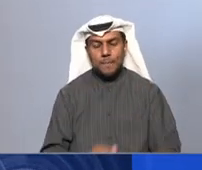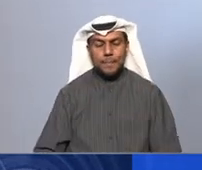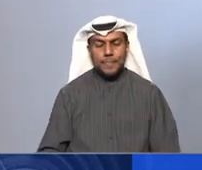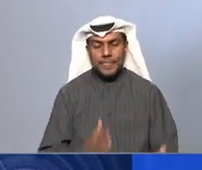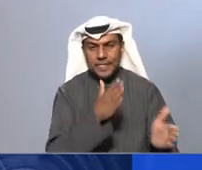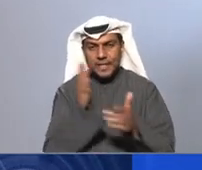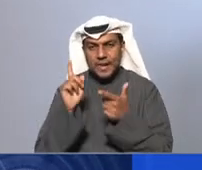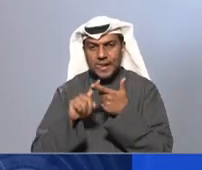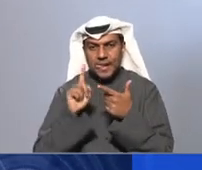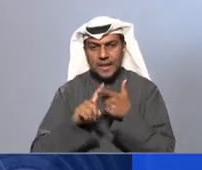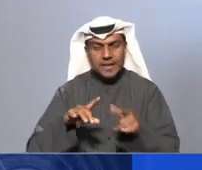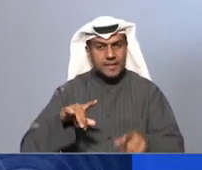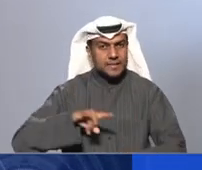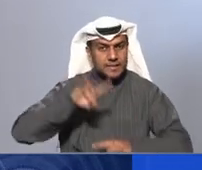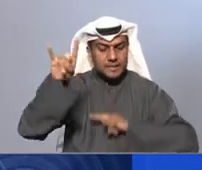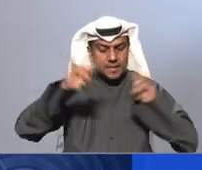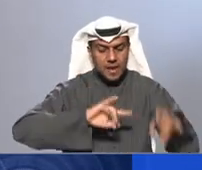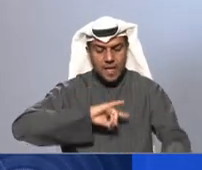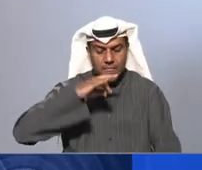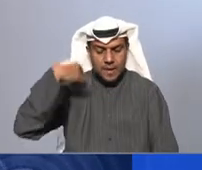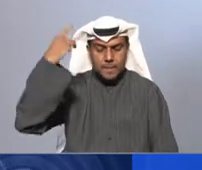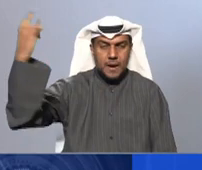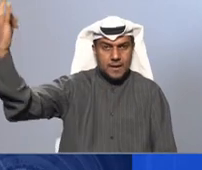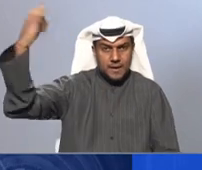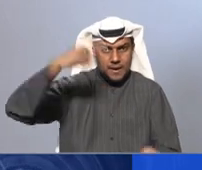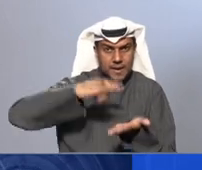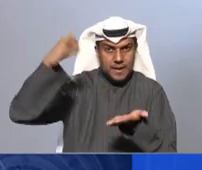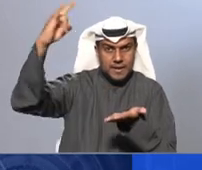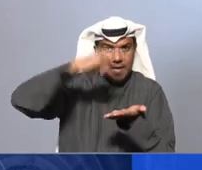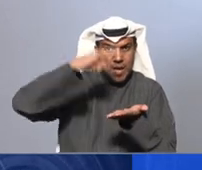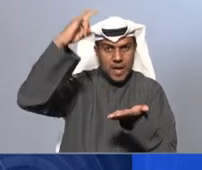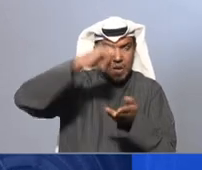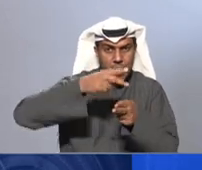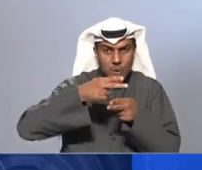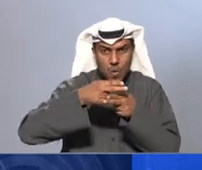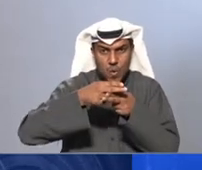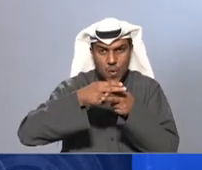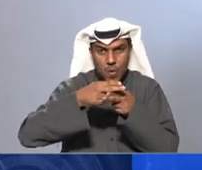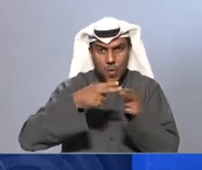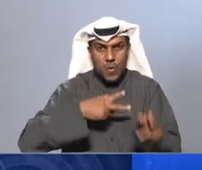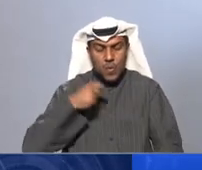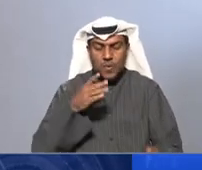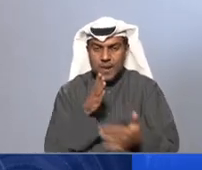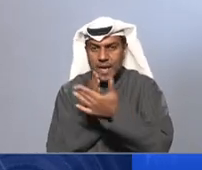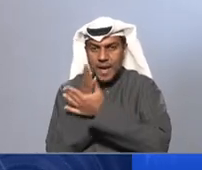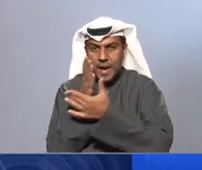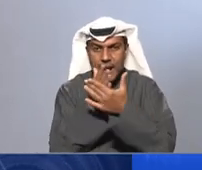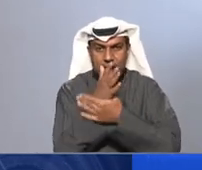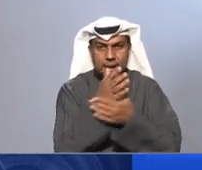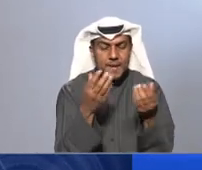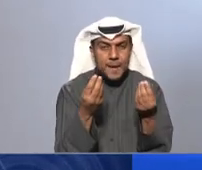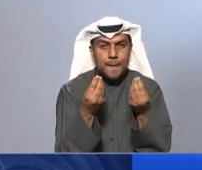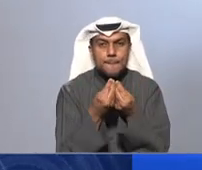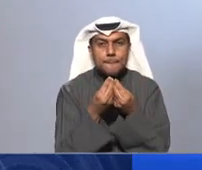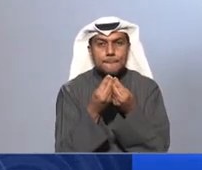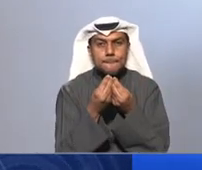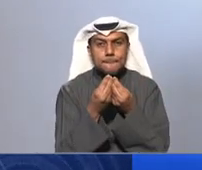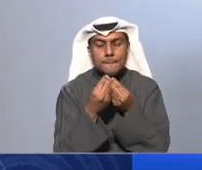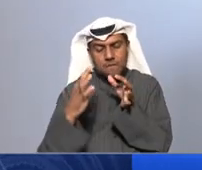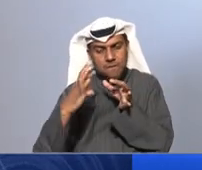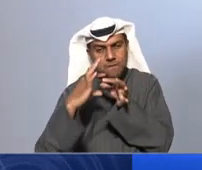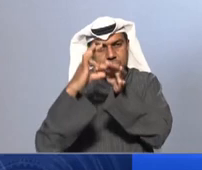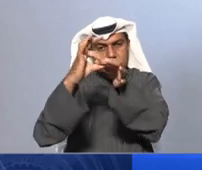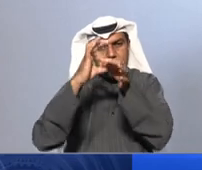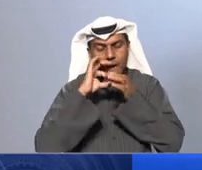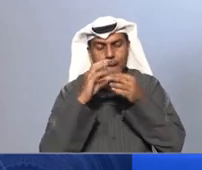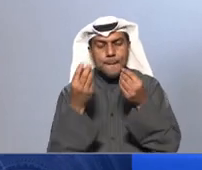إجلاء أخرى، فنحن على تنسيق دائم مع وزارة الخارجية ومع الطيران المدني